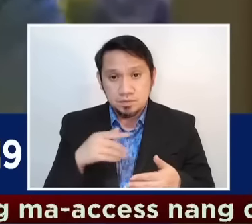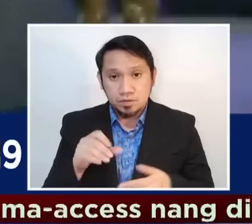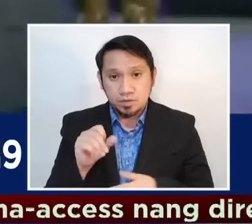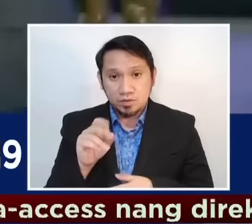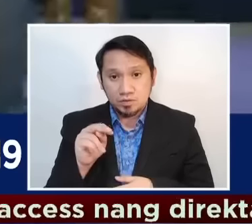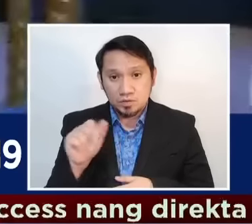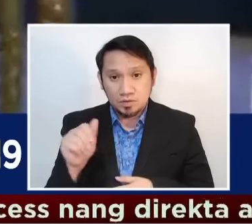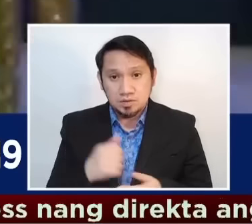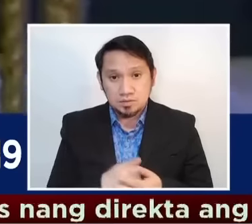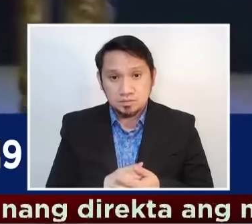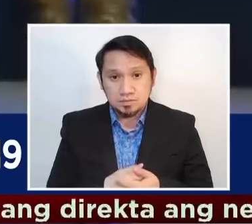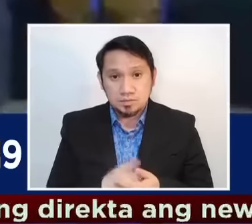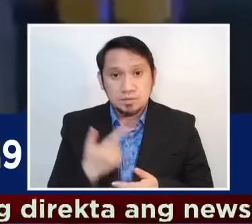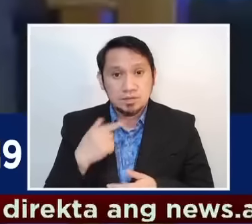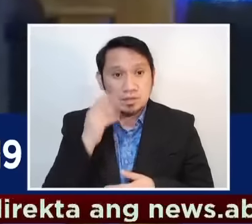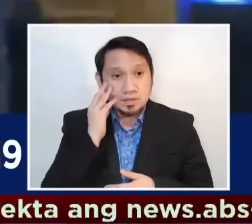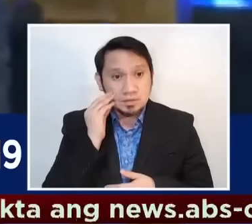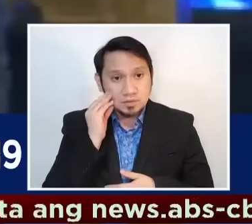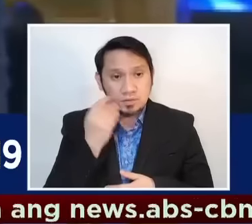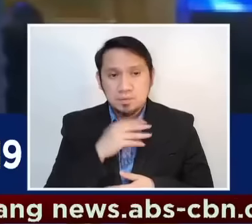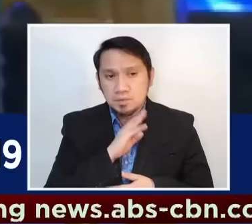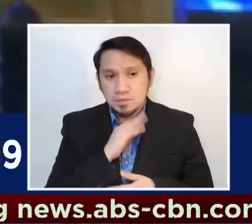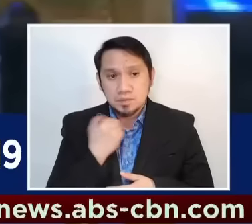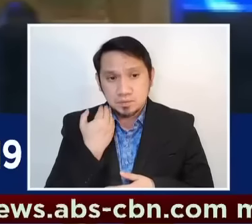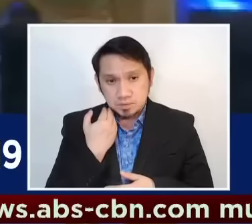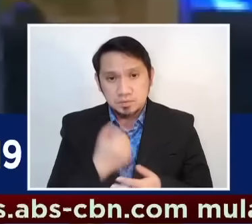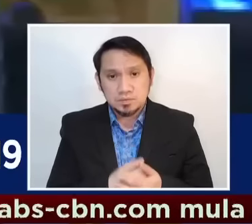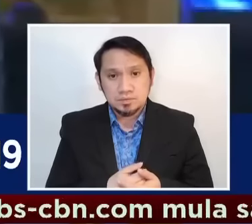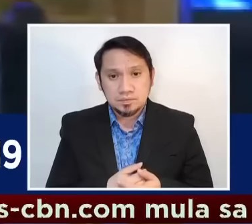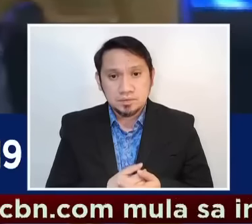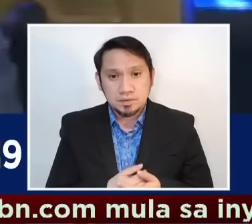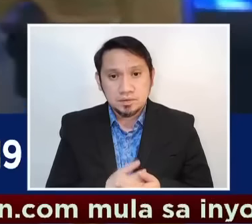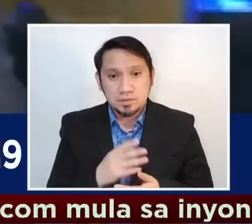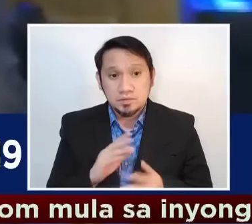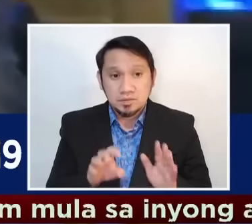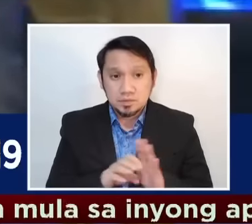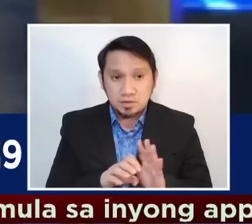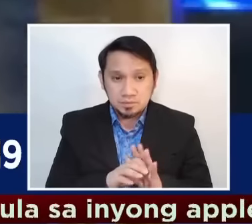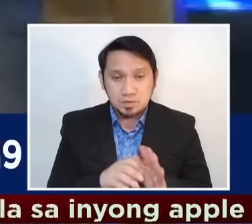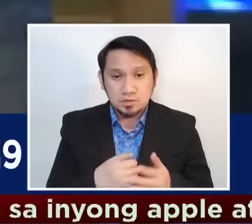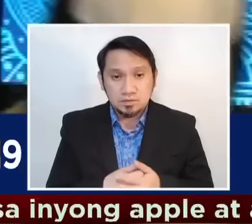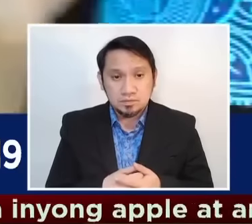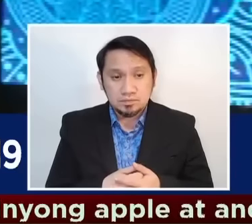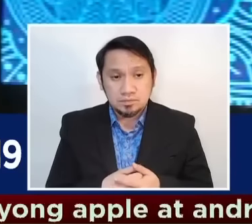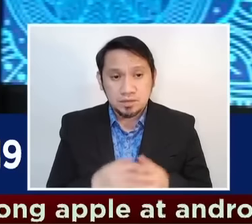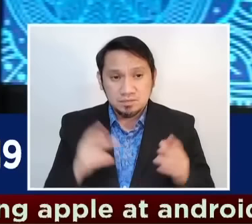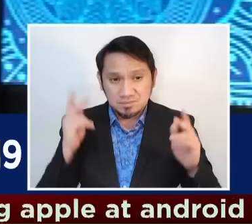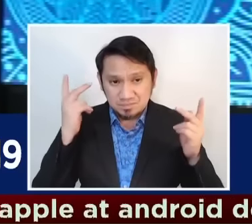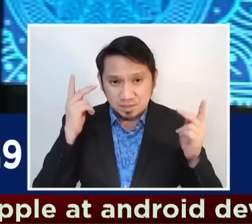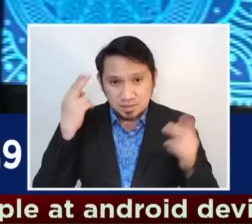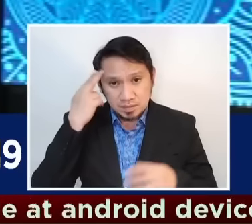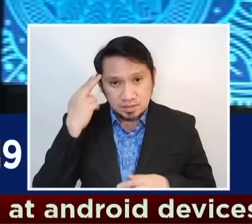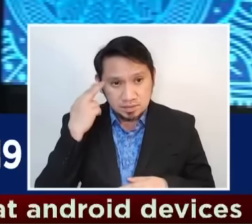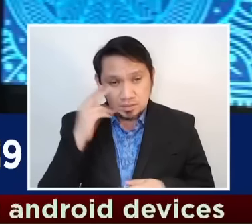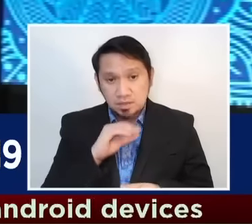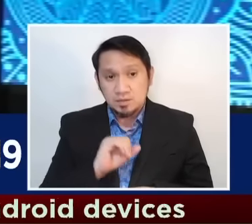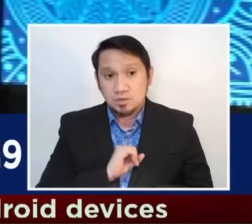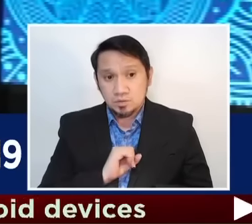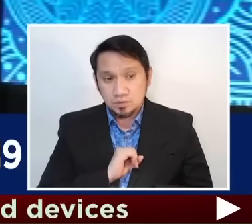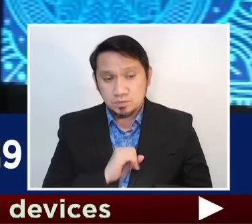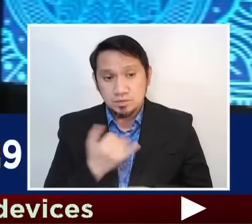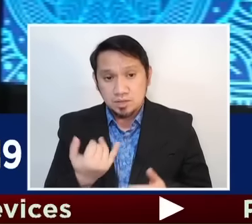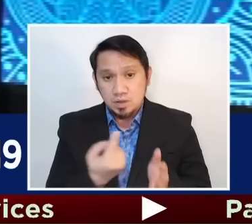Pangulo. Nakakaranas ng mild symptoms ang kalihim kabilang na ang pananakit ng ulo at ubo. Naka-isolate